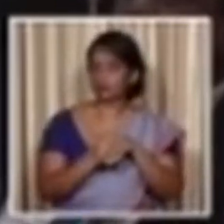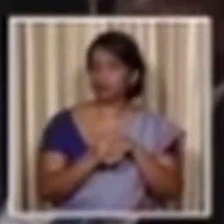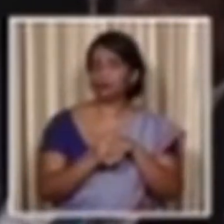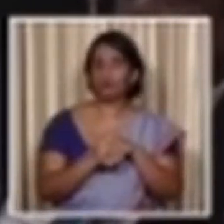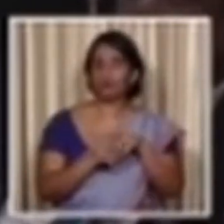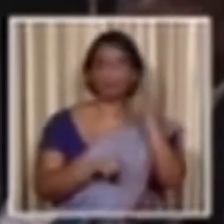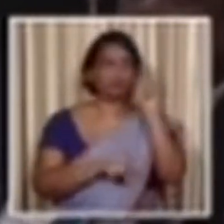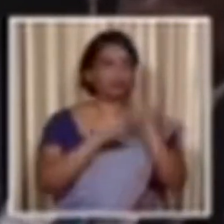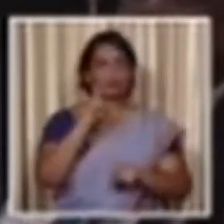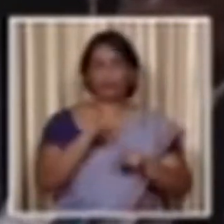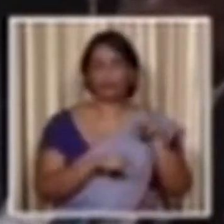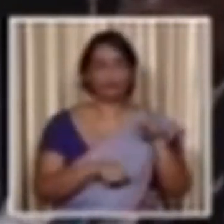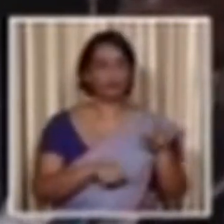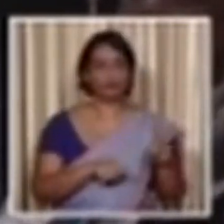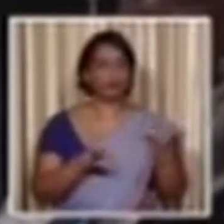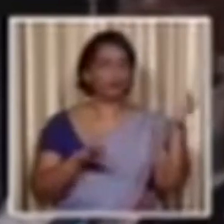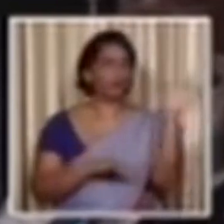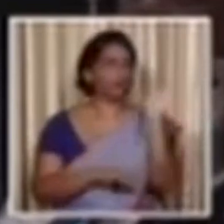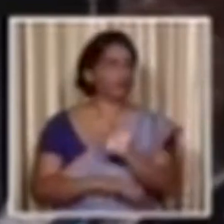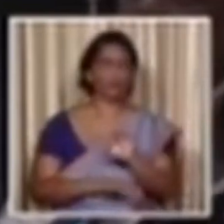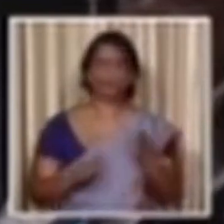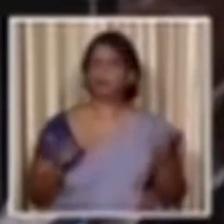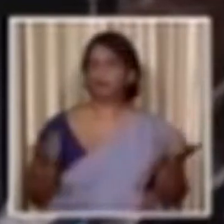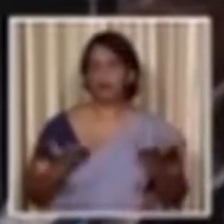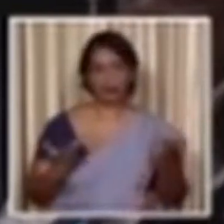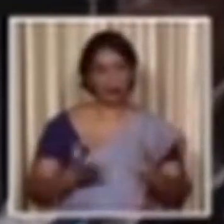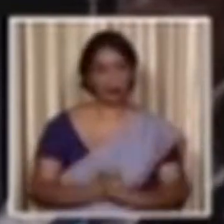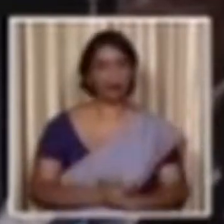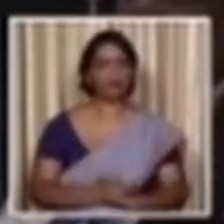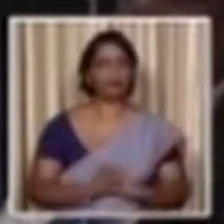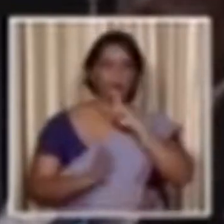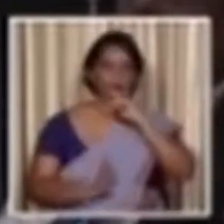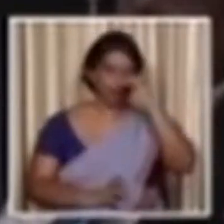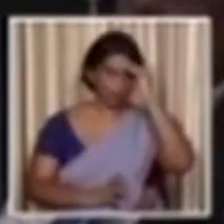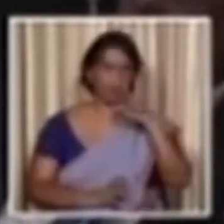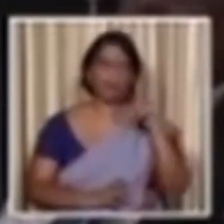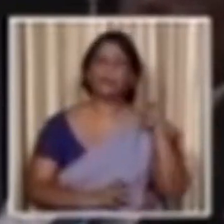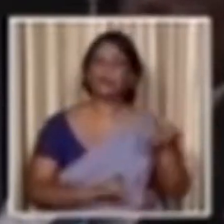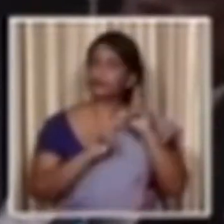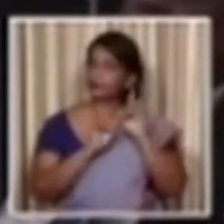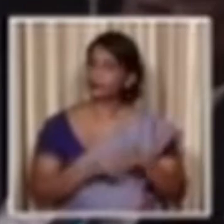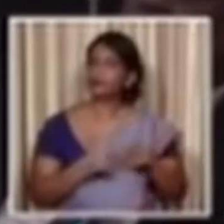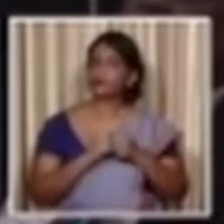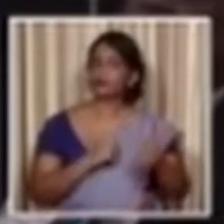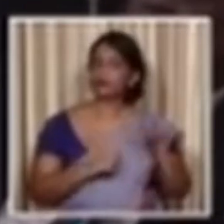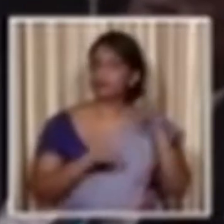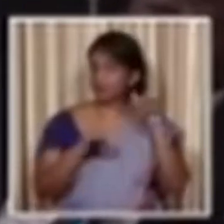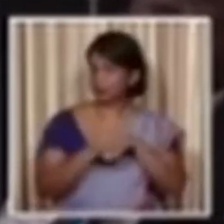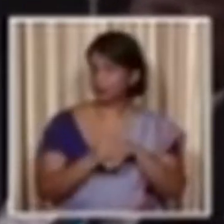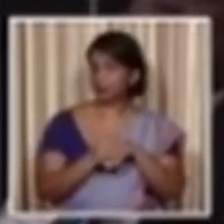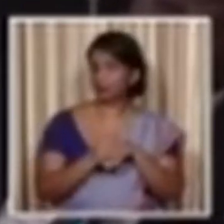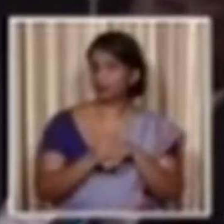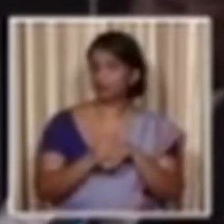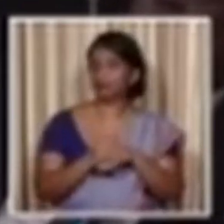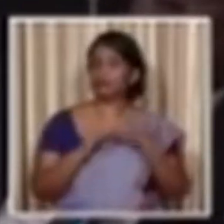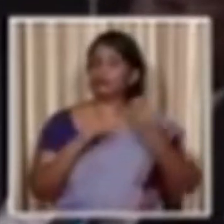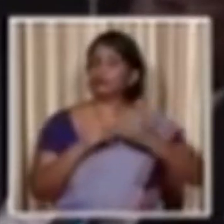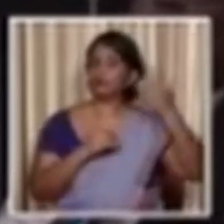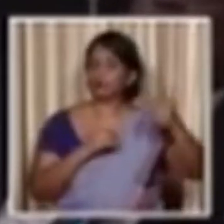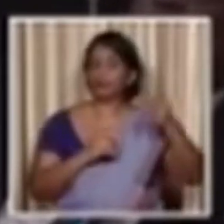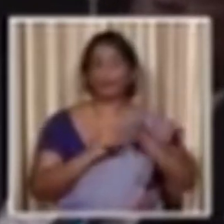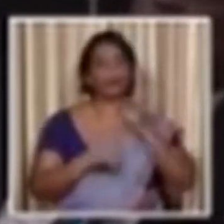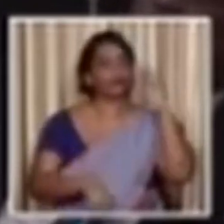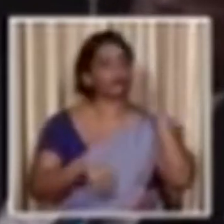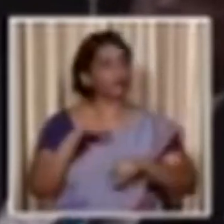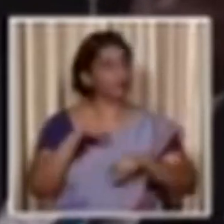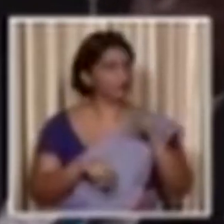කිසිදු තැනැත්තෙක් පත් කළ නොහැක. ගරු කතානායකතුමනි, මෙවැනි තත්ත්වයක් ඇතුළත ඉදිරි